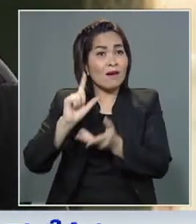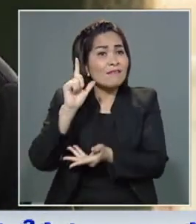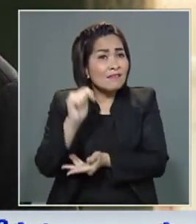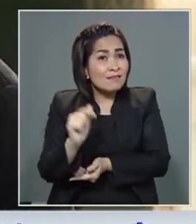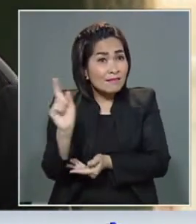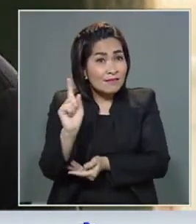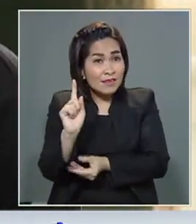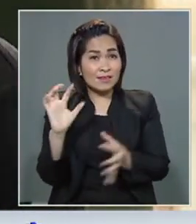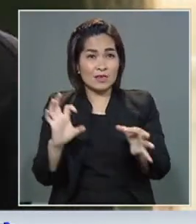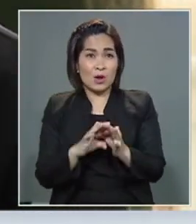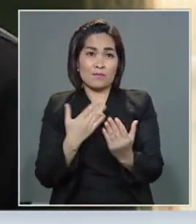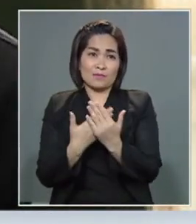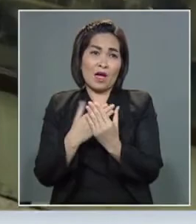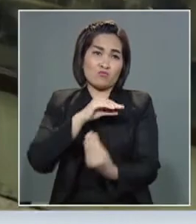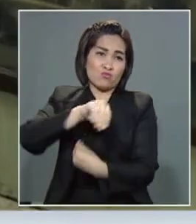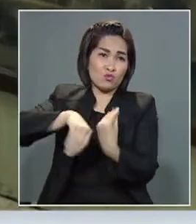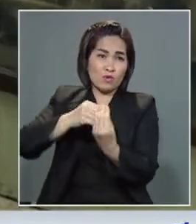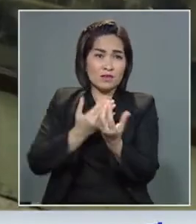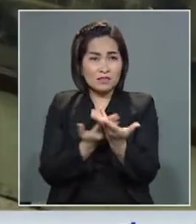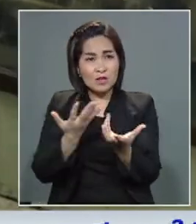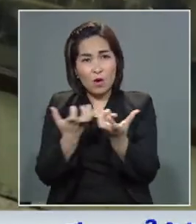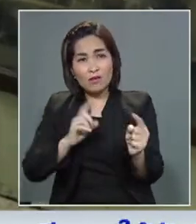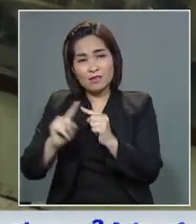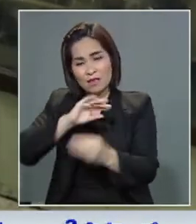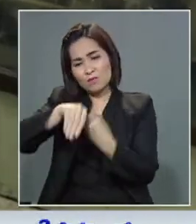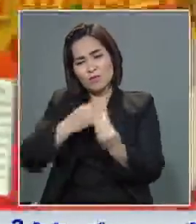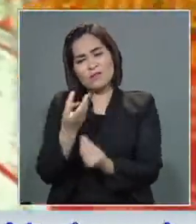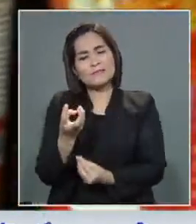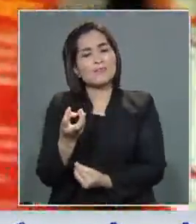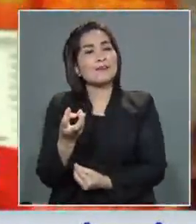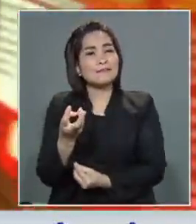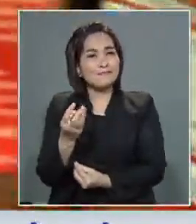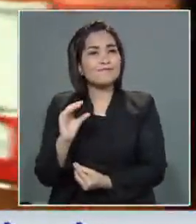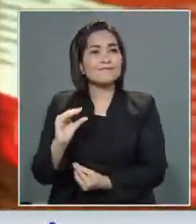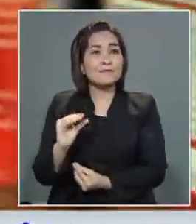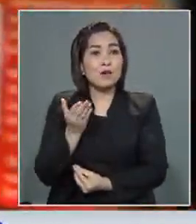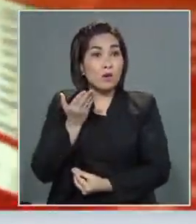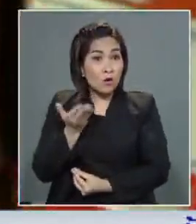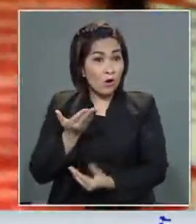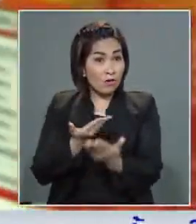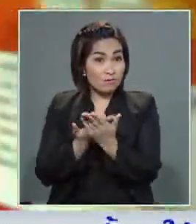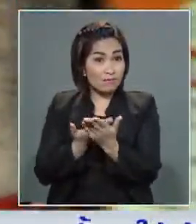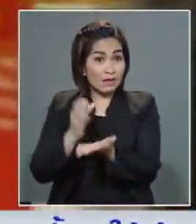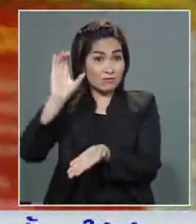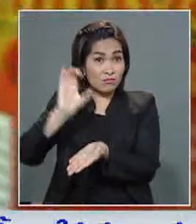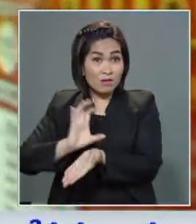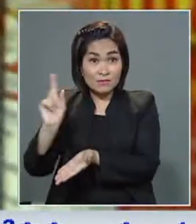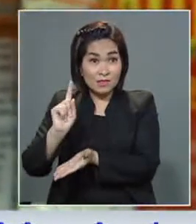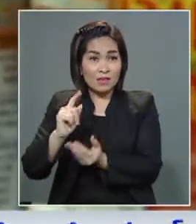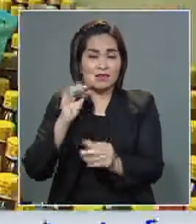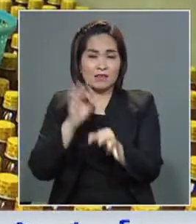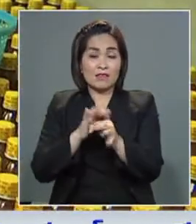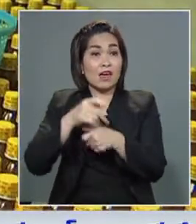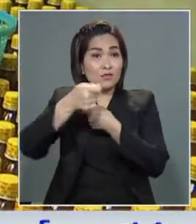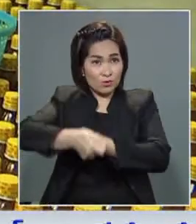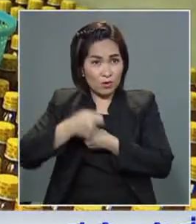ป็นเรื่องของเงินทุนหมุนเวียนเงินทุนหมุนเวียนน้อยก็เลยไปขอรับสนับสนุนจากธนาคารทกส เขาให้